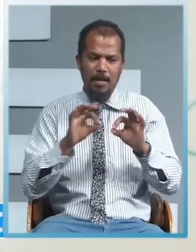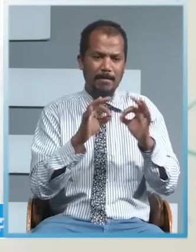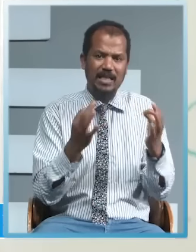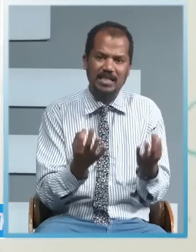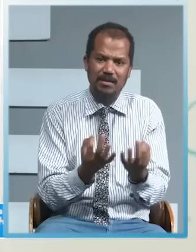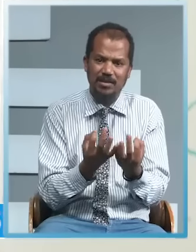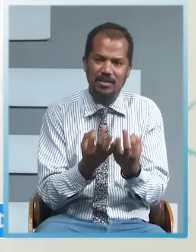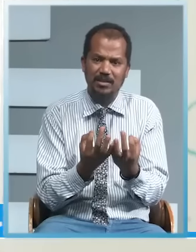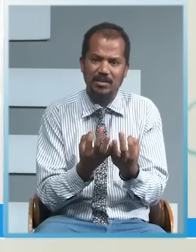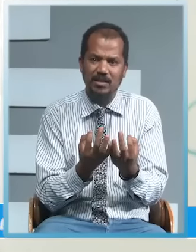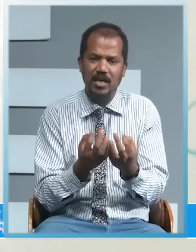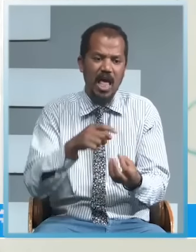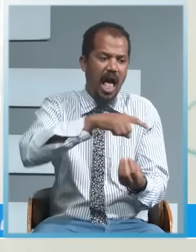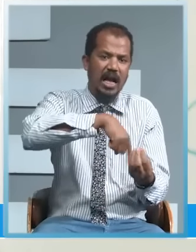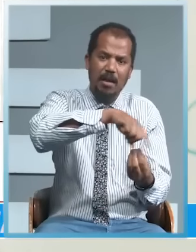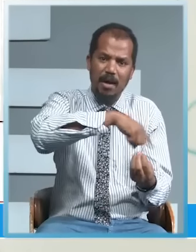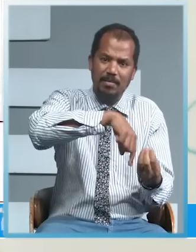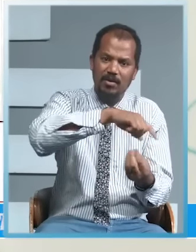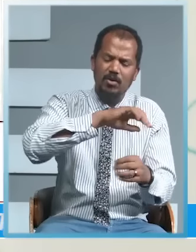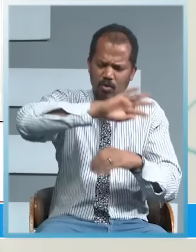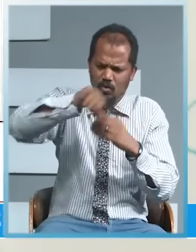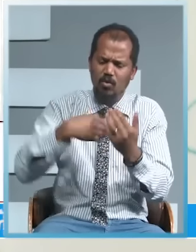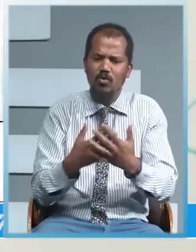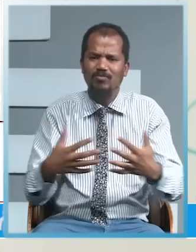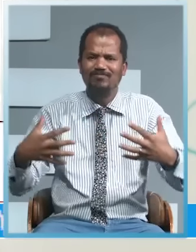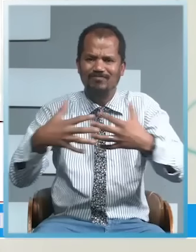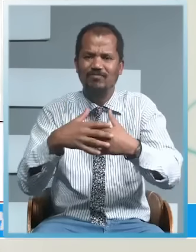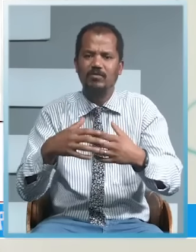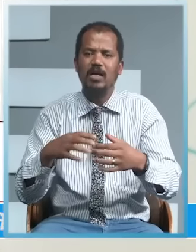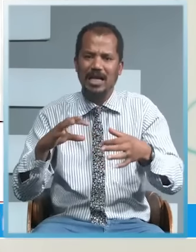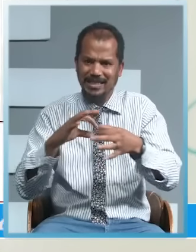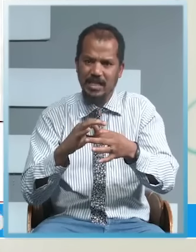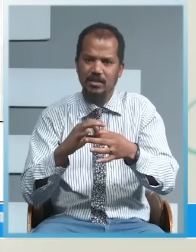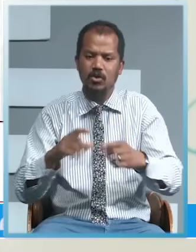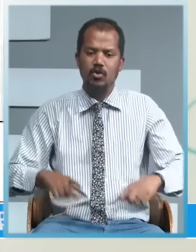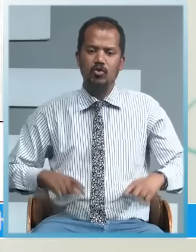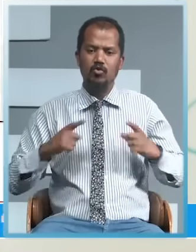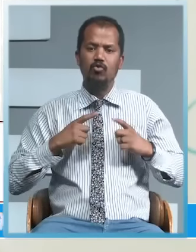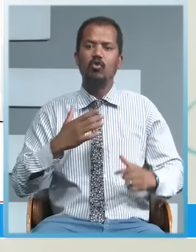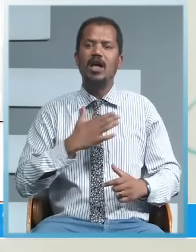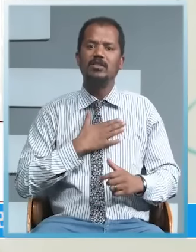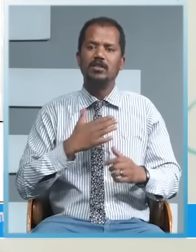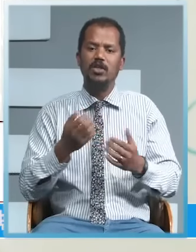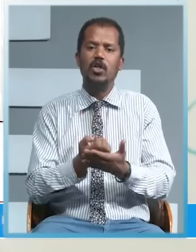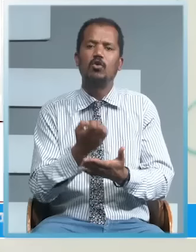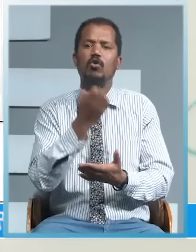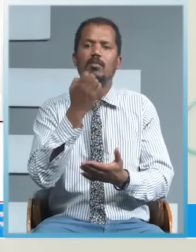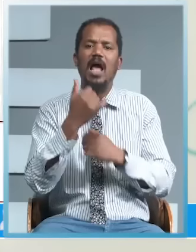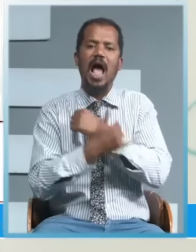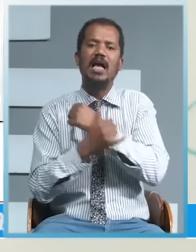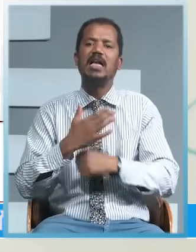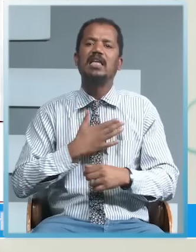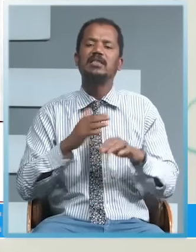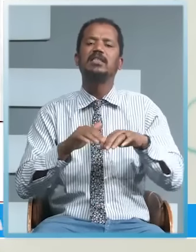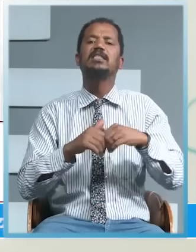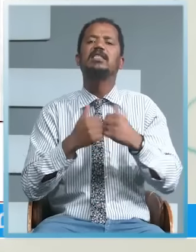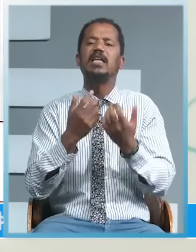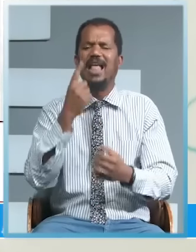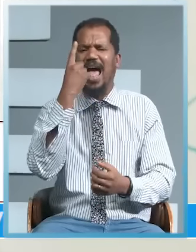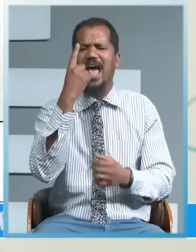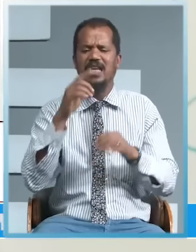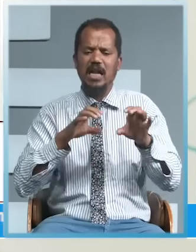ቤተሰብን፣ አካባቢን ሁሉን አቀናጅተን አስተሳስረን ኑሯችንን፣ ኢኮኖሚያችንን፣ አገራችንን እንዴት